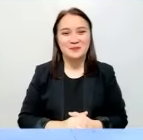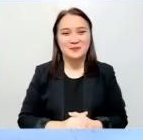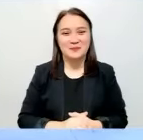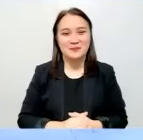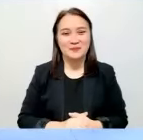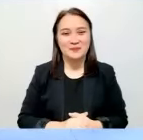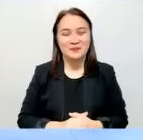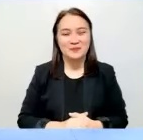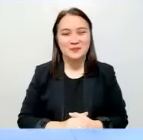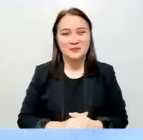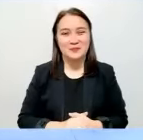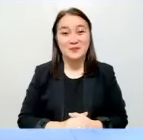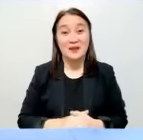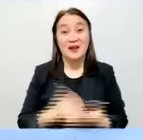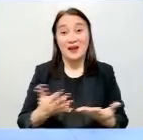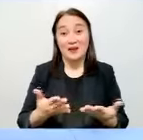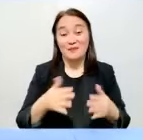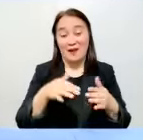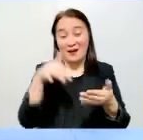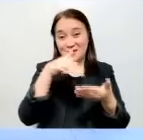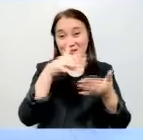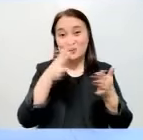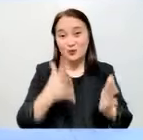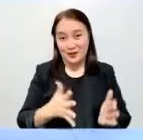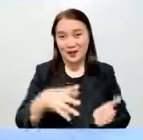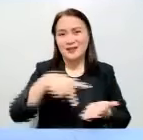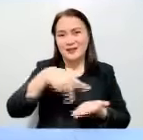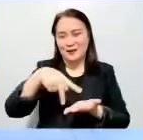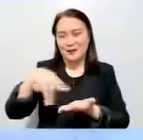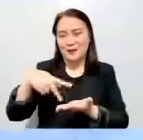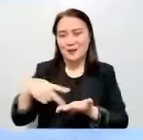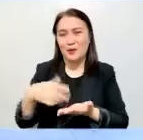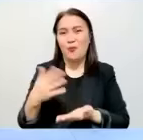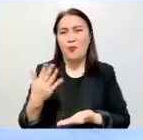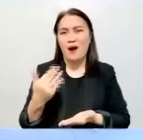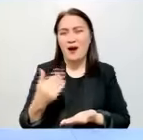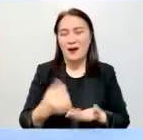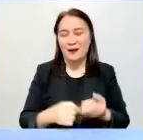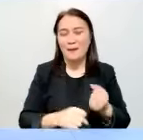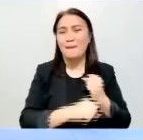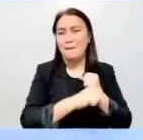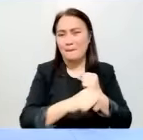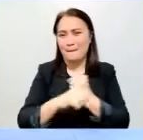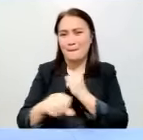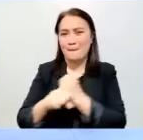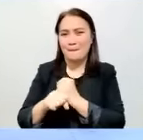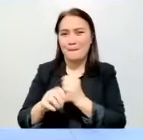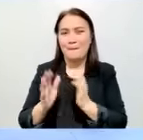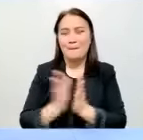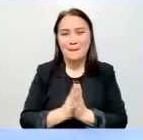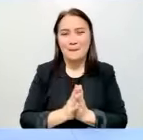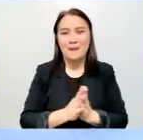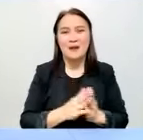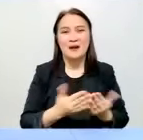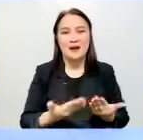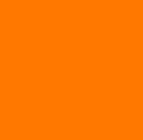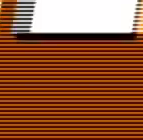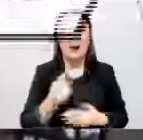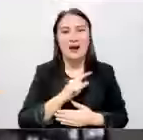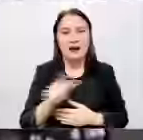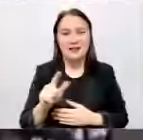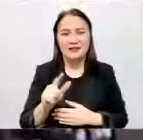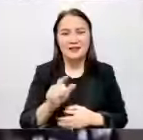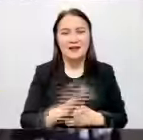Idinaan sa sayaw ng mga estudyante ang pagsuporta sa kampanya para itigil ang karahasan laban sa mga kababaihan.